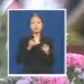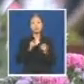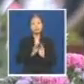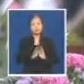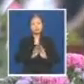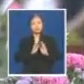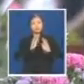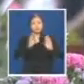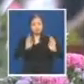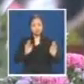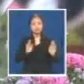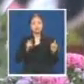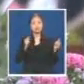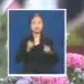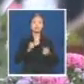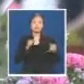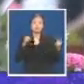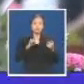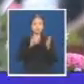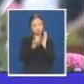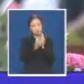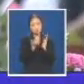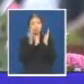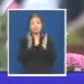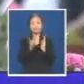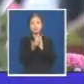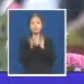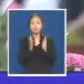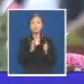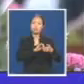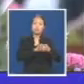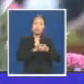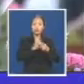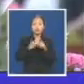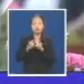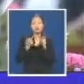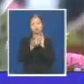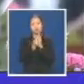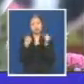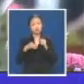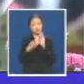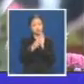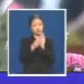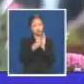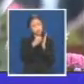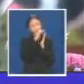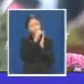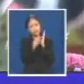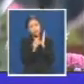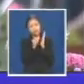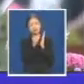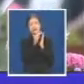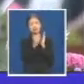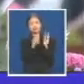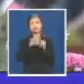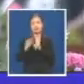วัสดิการชุมชนของคนตะวันออกซึ่งรวมถึงพื้นที่ภาคกรุงเทพปริมณฑลและตะวันออก